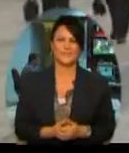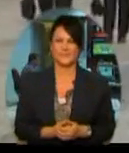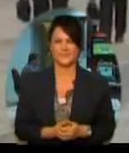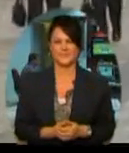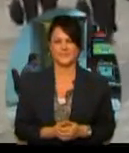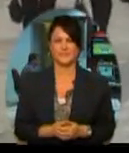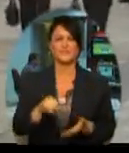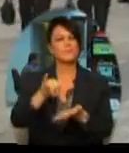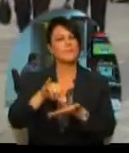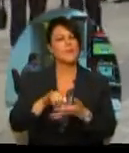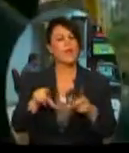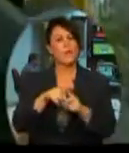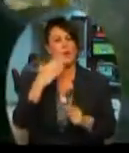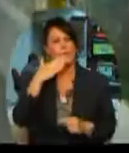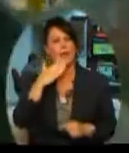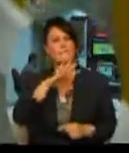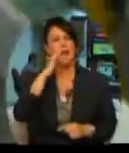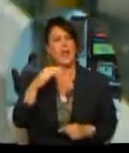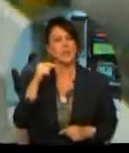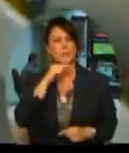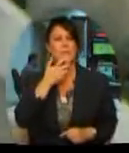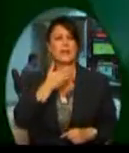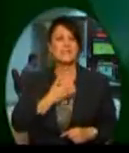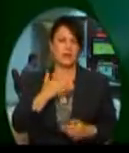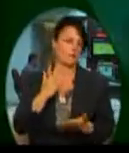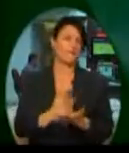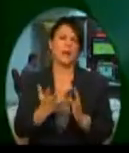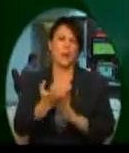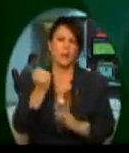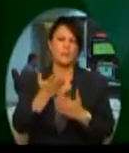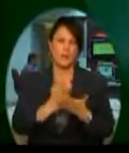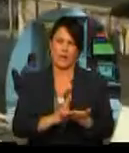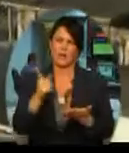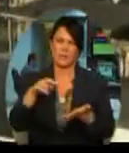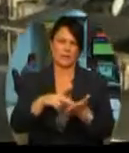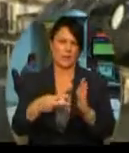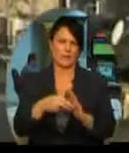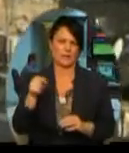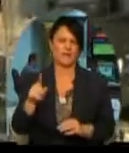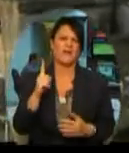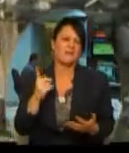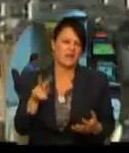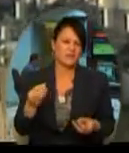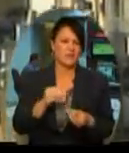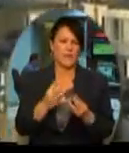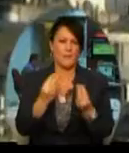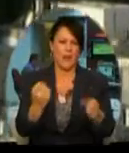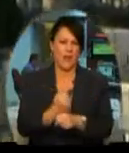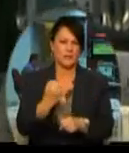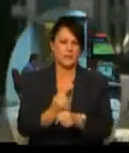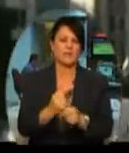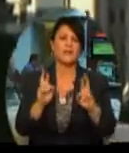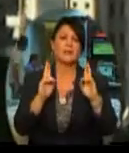ערים כמו ירושלים, מעלה אדומים והרצליה כבר לוקחות חלק בתוכנית הערים הבריאות, אבל הדרך עוד ארוכה, והתקווה היא שערים